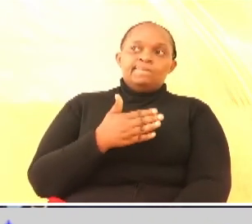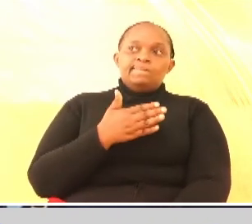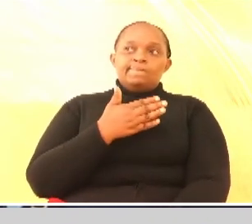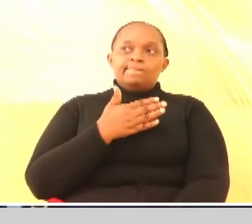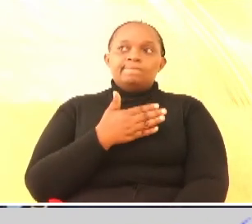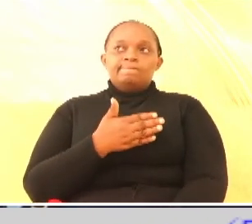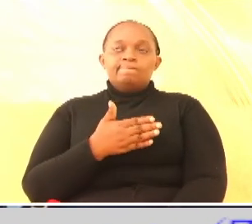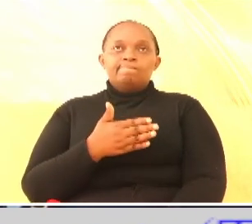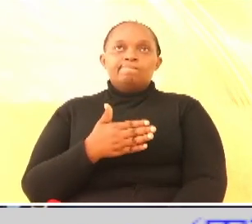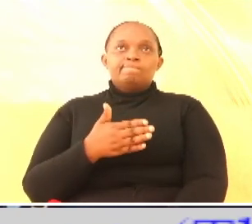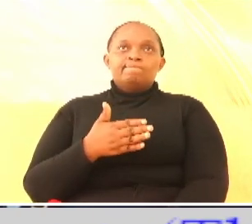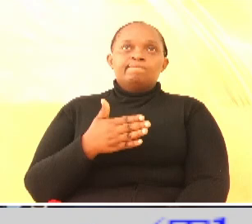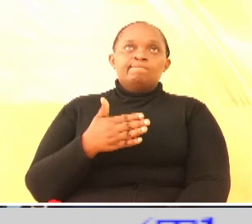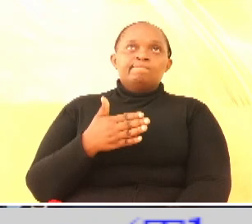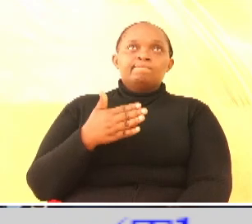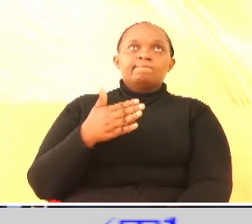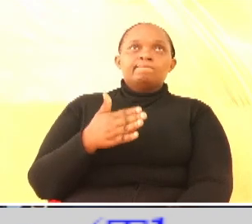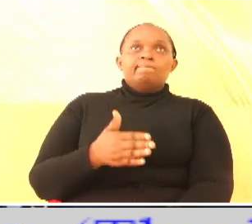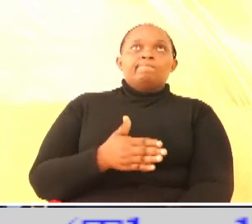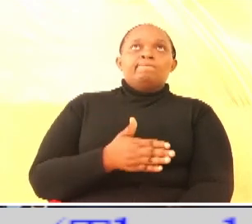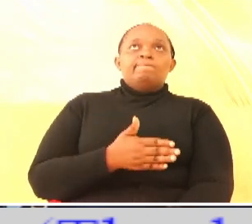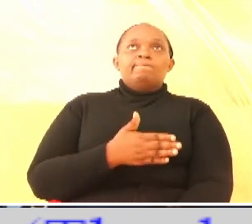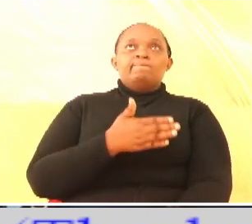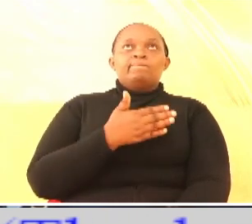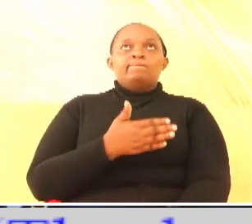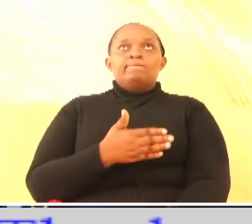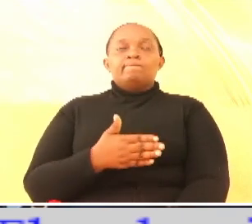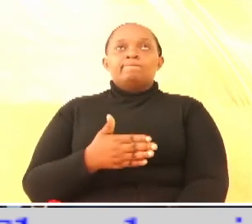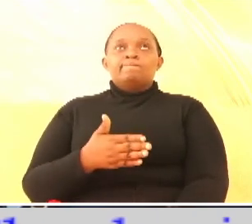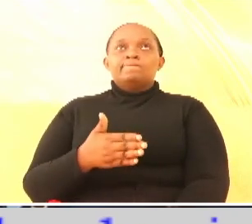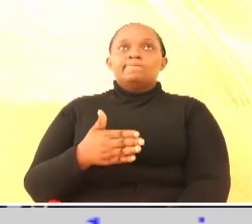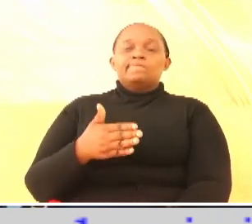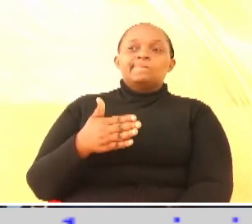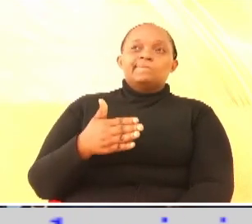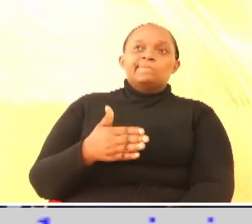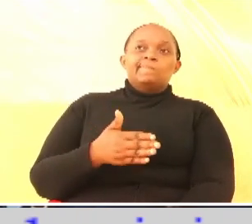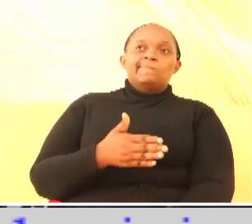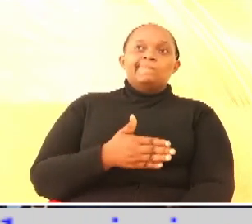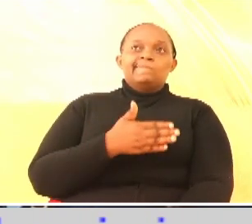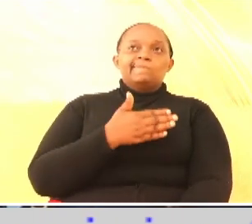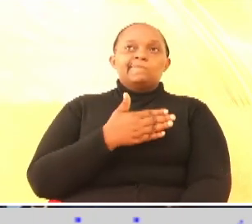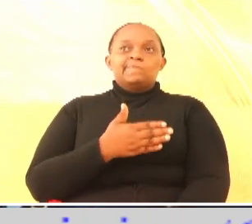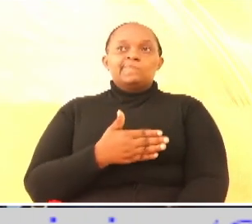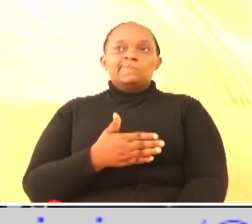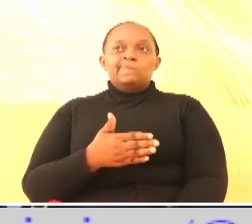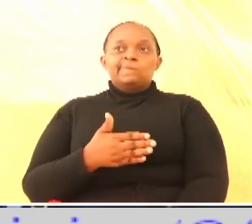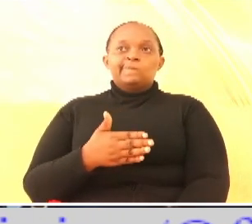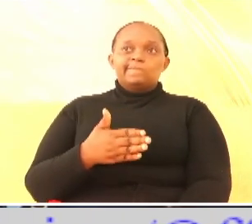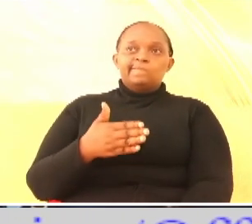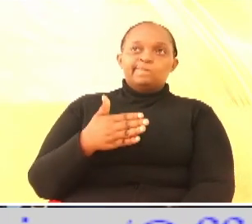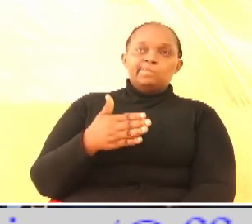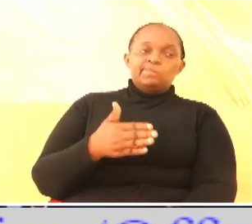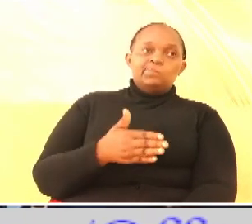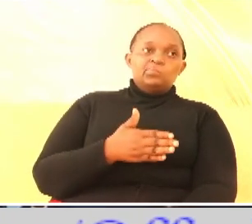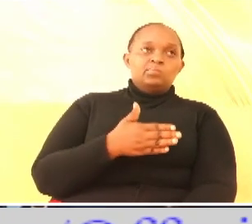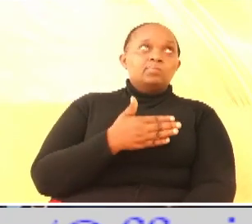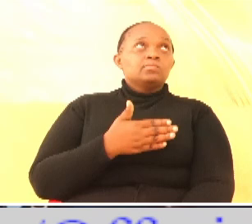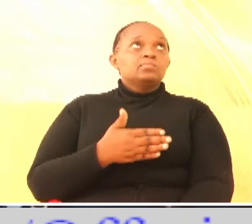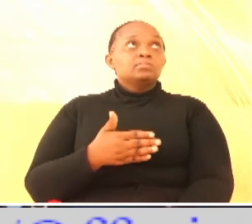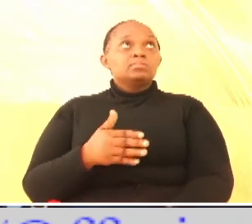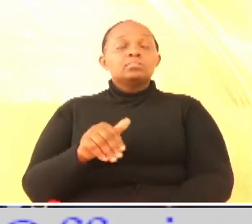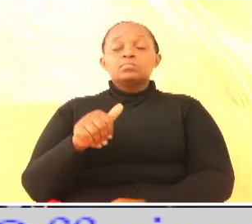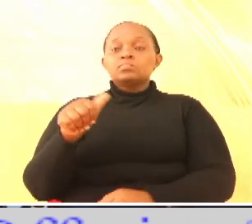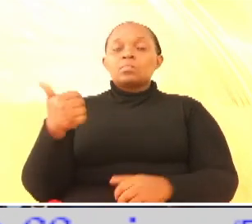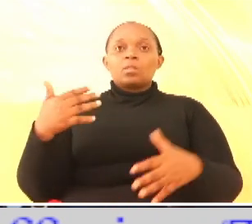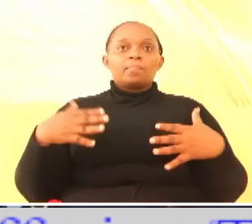Taji imewekwa tayari, taji, taji imewekwa. Wengine watafika biguni